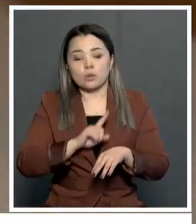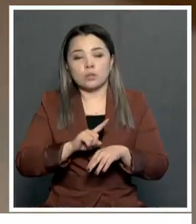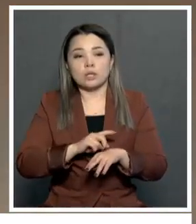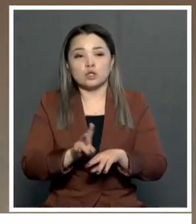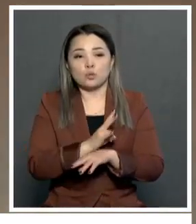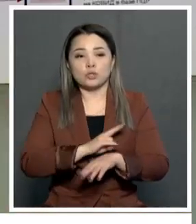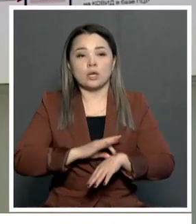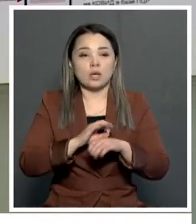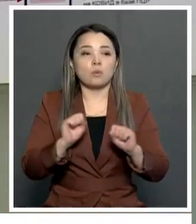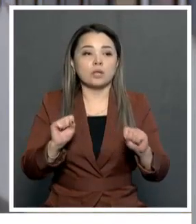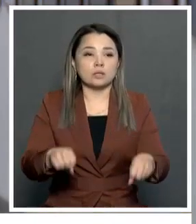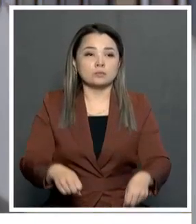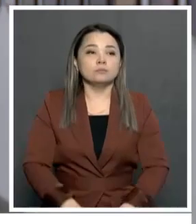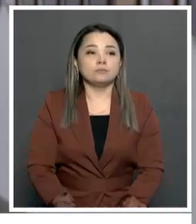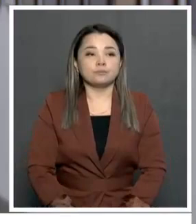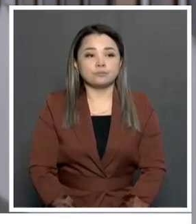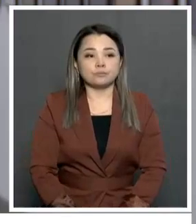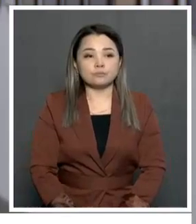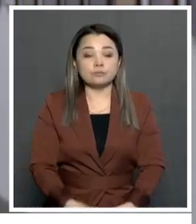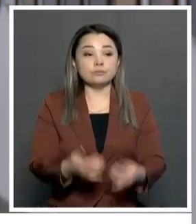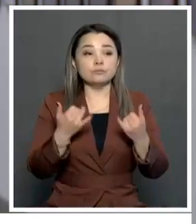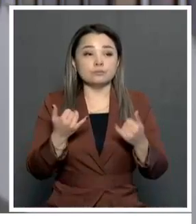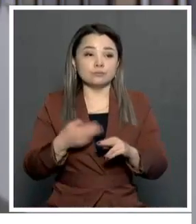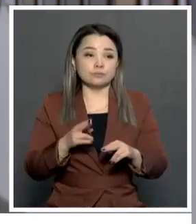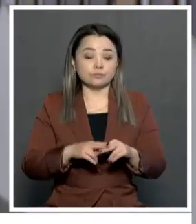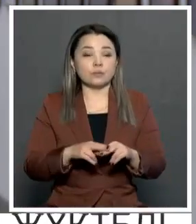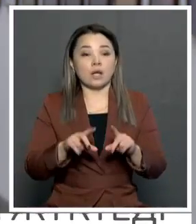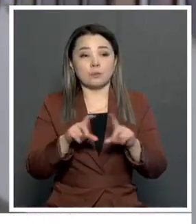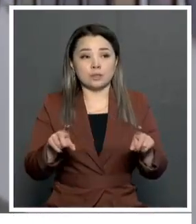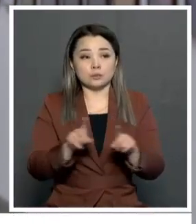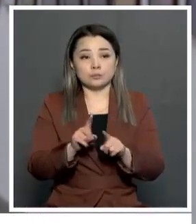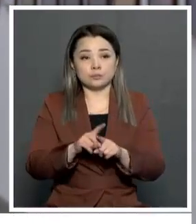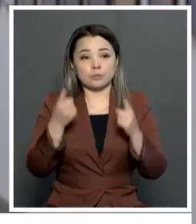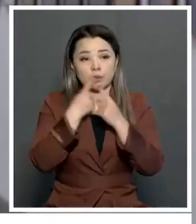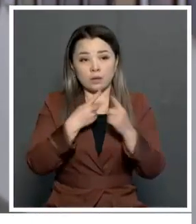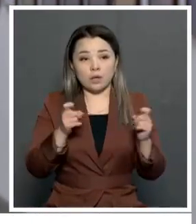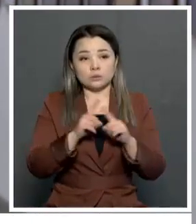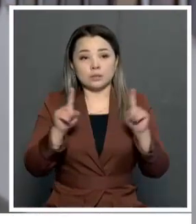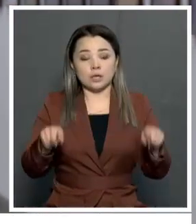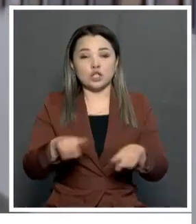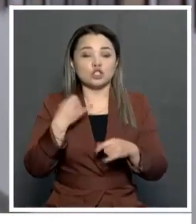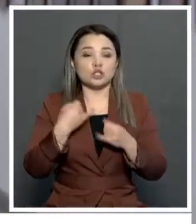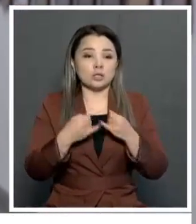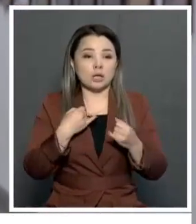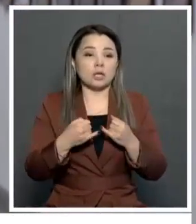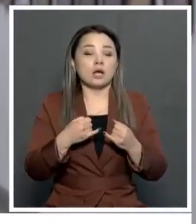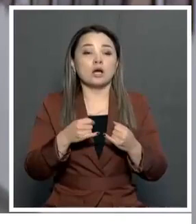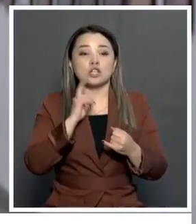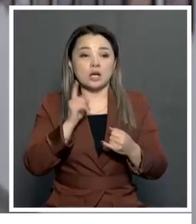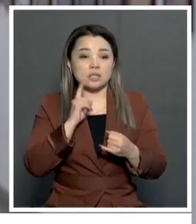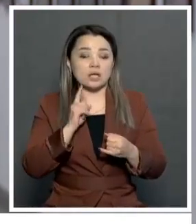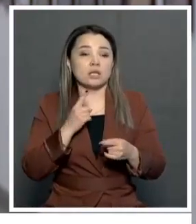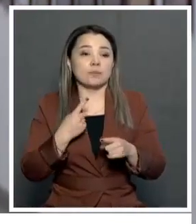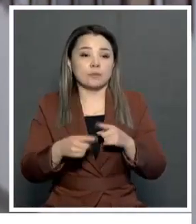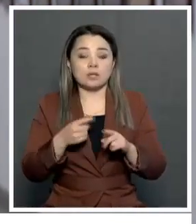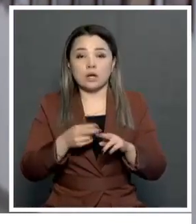алады. Заведение, конечно, мы преимущественно. Біз мекемеге анықтама нәтижесі тек көк, жасыл түсті болған азаматтарды ғана кіргіземіз.